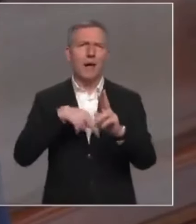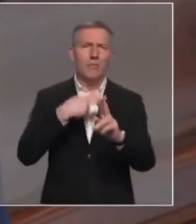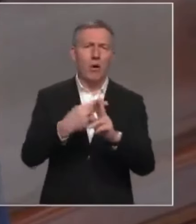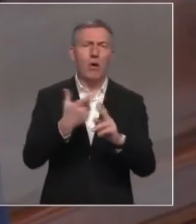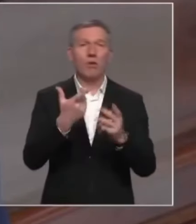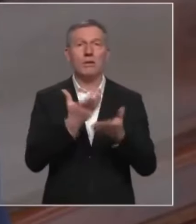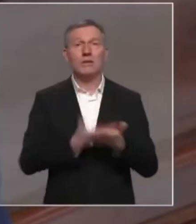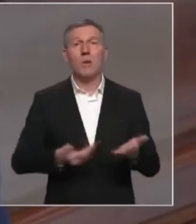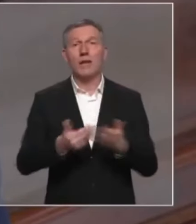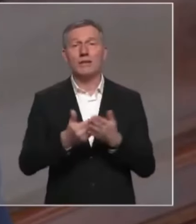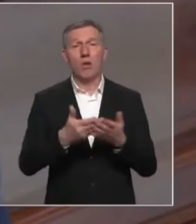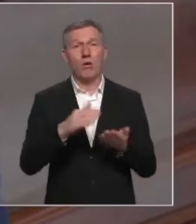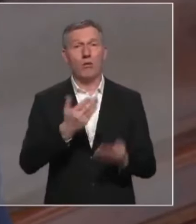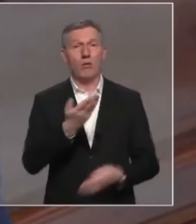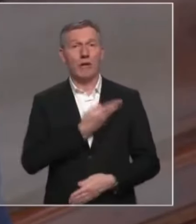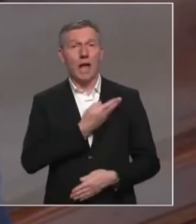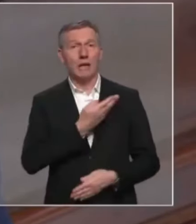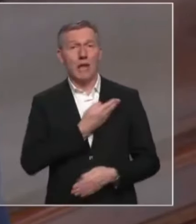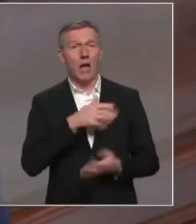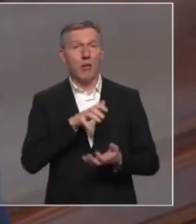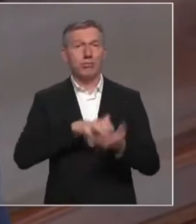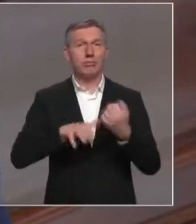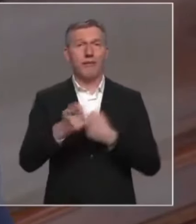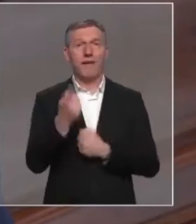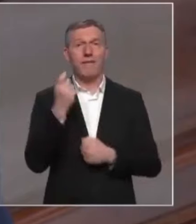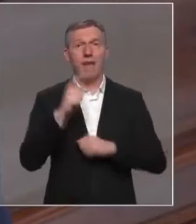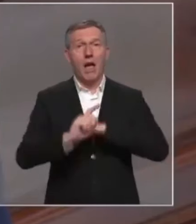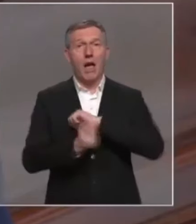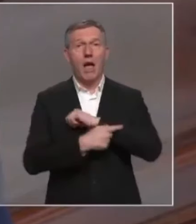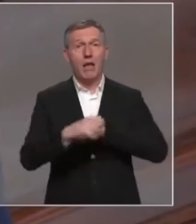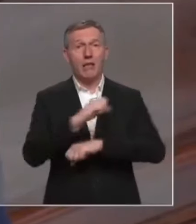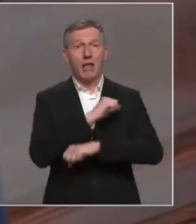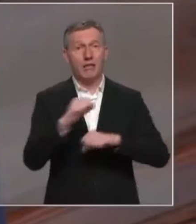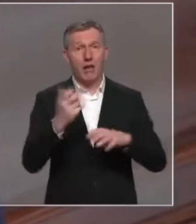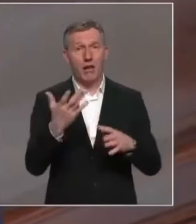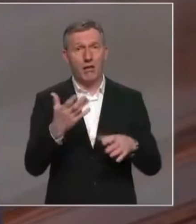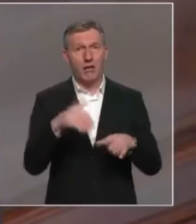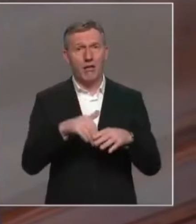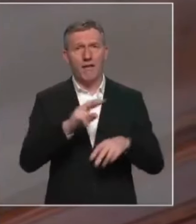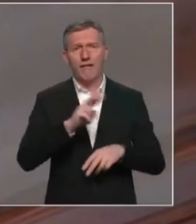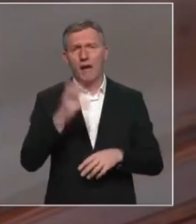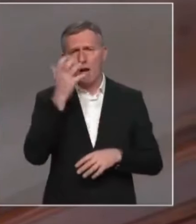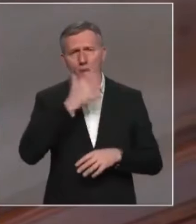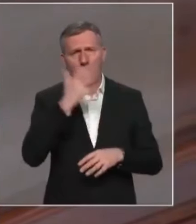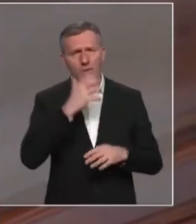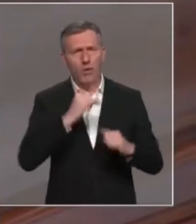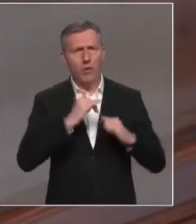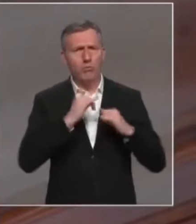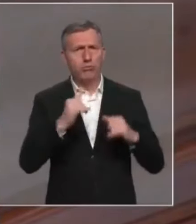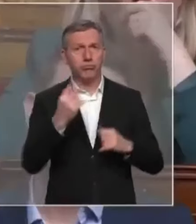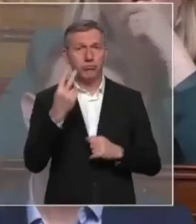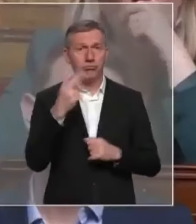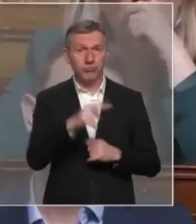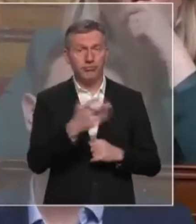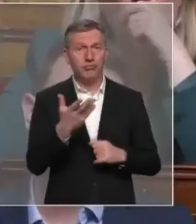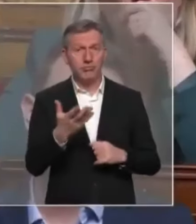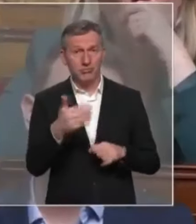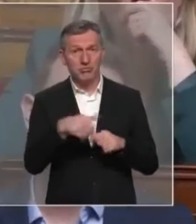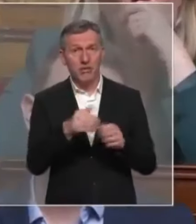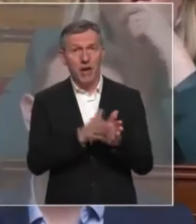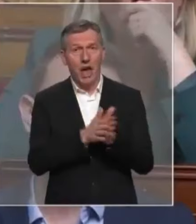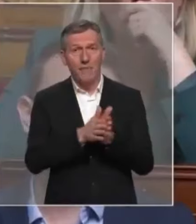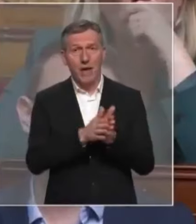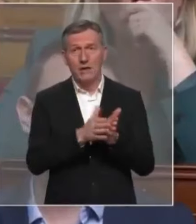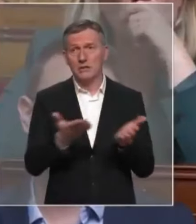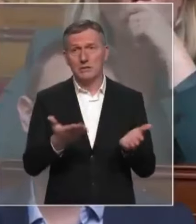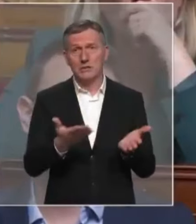que nous connaissons à Gaza fait suite à un attentat terroriste absolument ignoble, barbare, commis par le Hamas sur